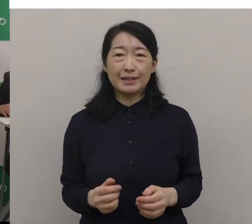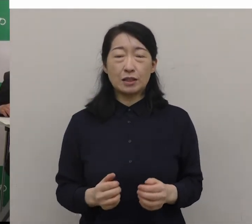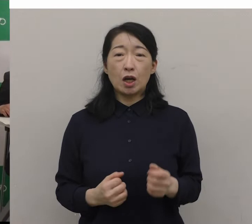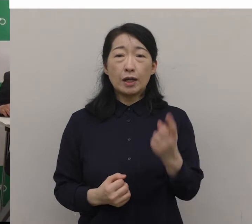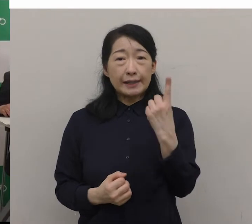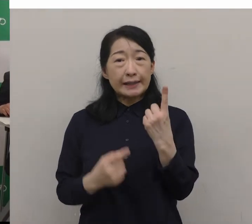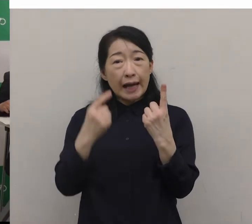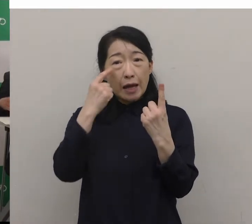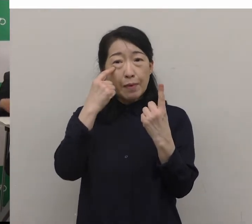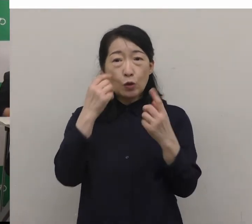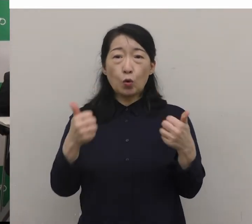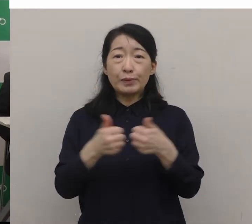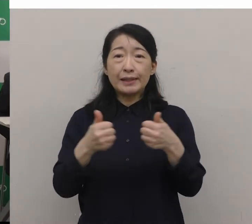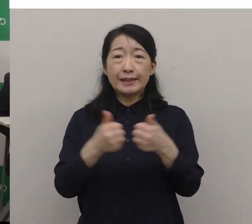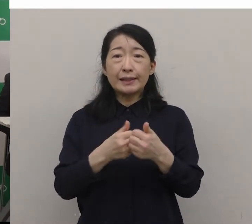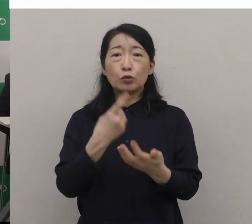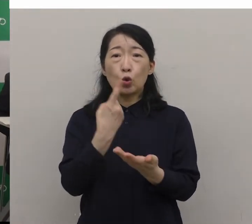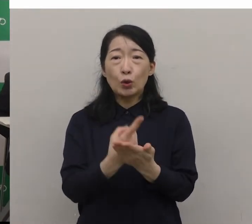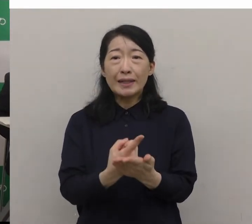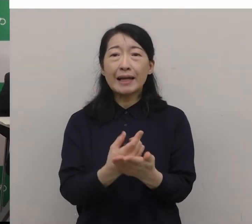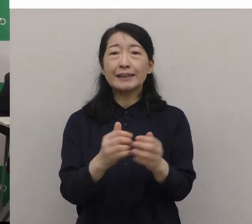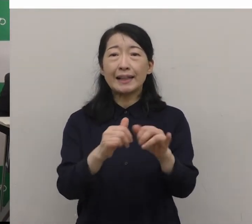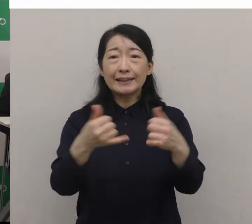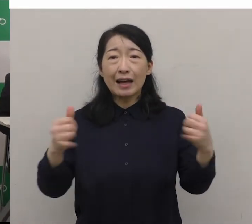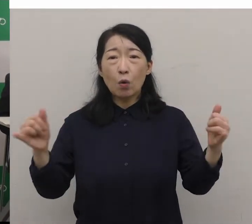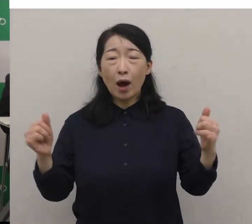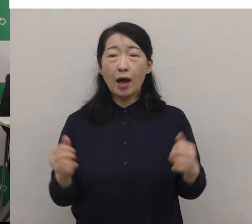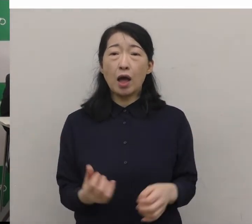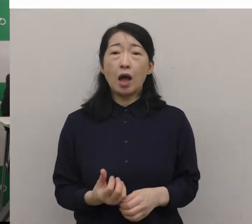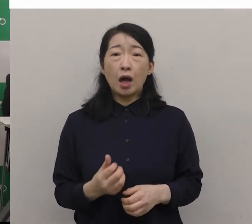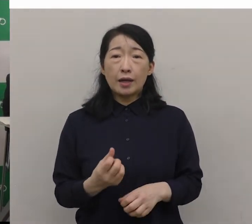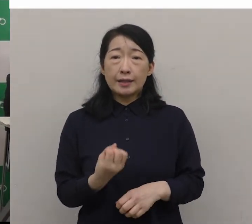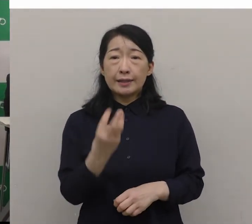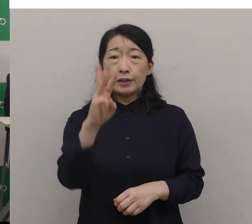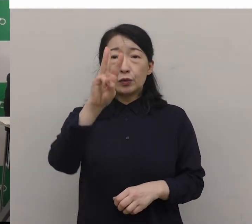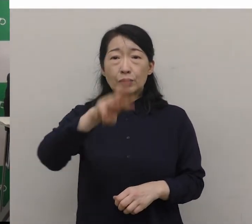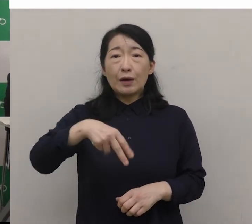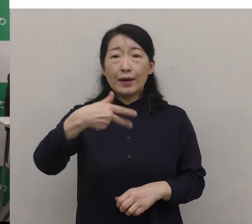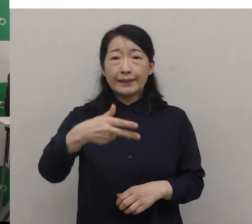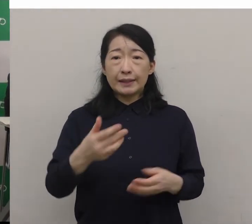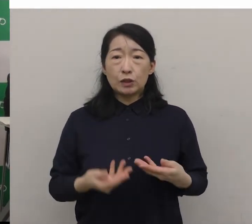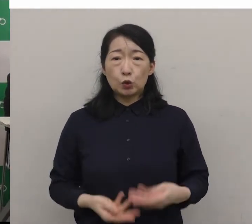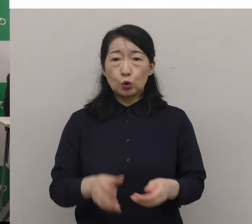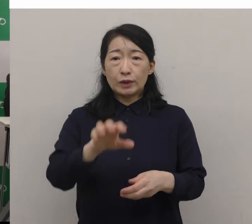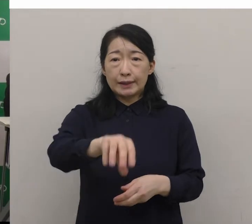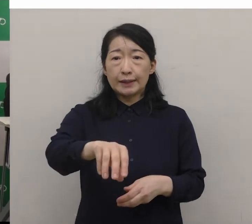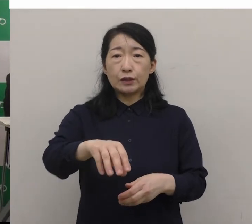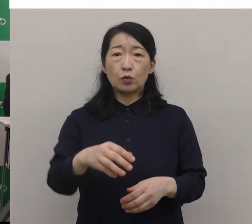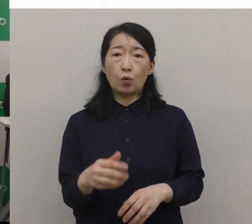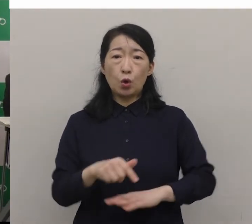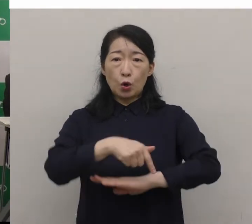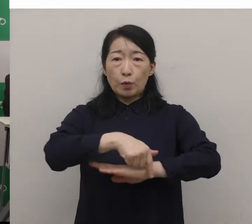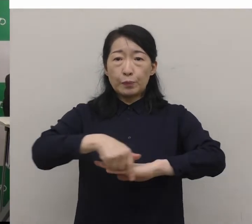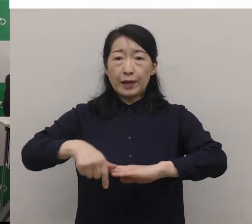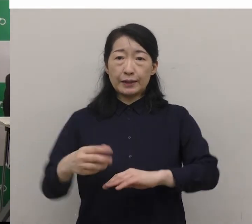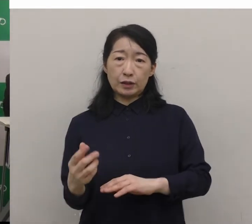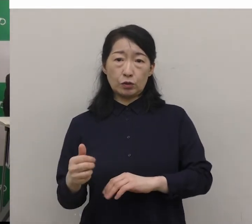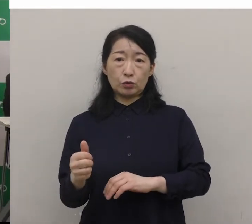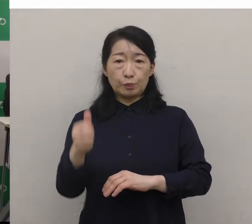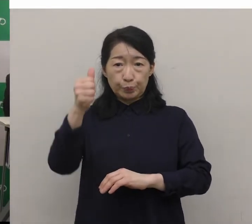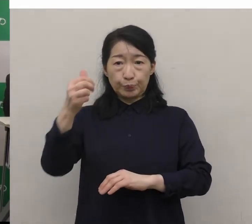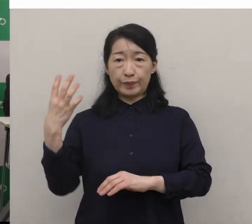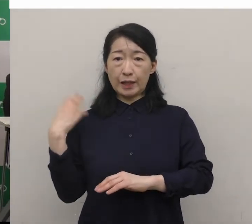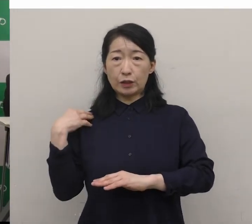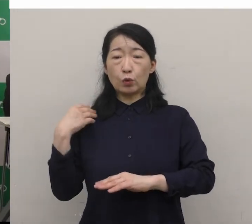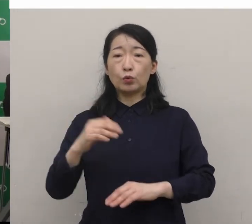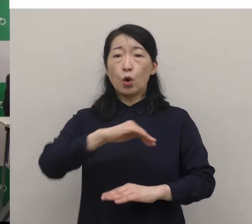ミーティングの参加者はまずは、菊川市出身の本プロジェクトのプロデューサーを務めていただい